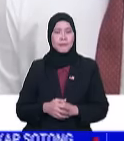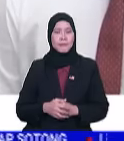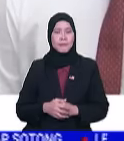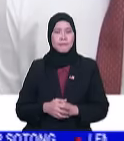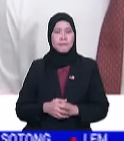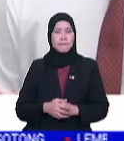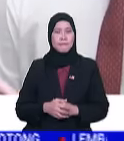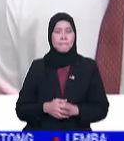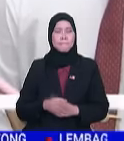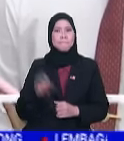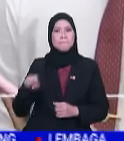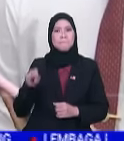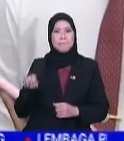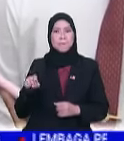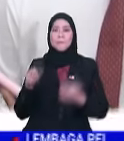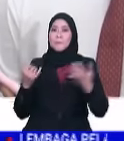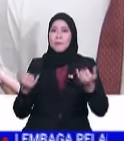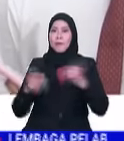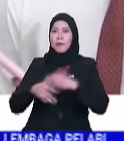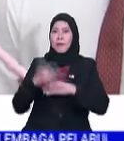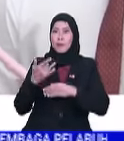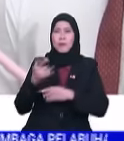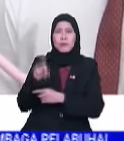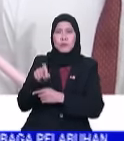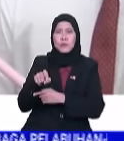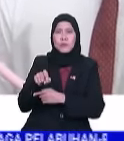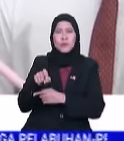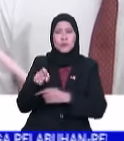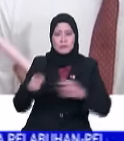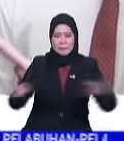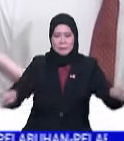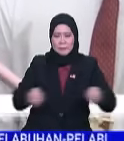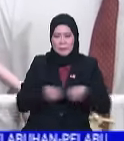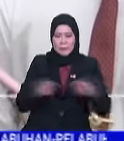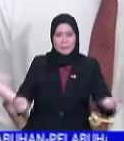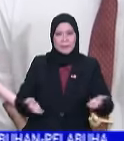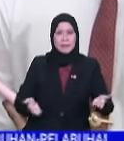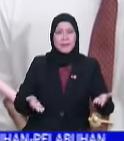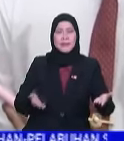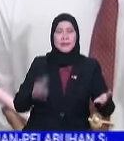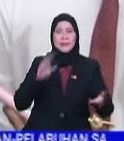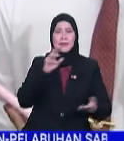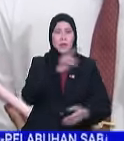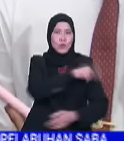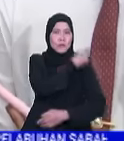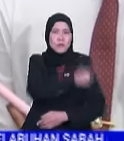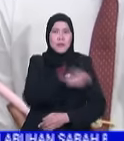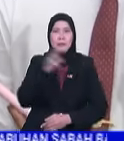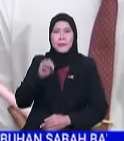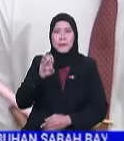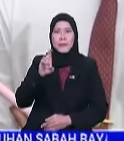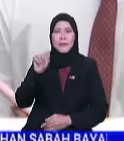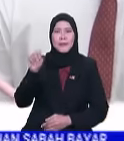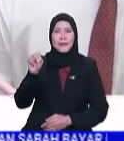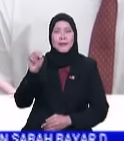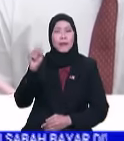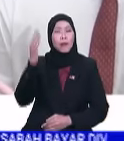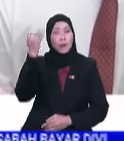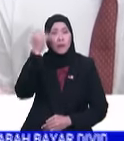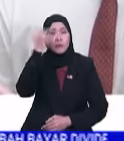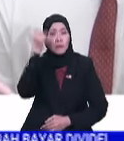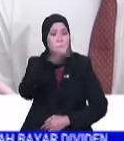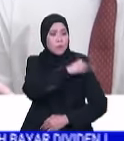Betul. Sebab itu kita peringkat awal dulu, kita memerlukan Hospital Medan ini. Sebab di dalam negeri Melaka ini, kita hanya satu